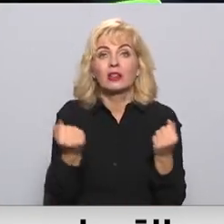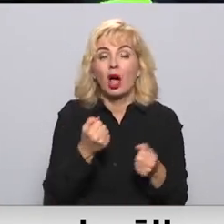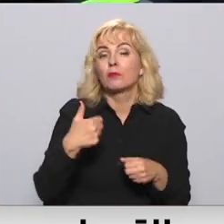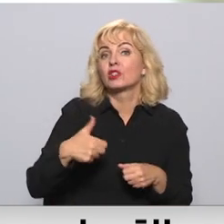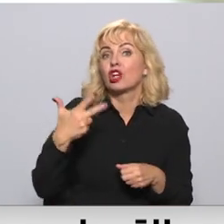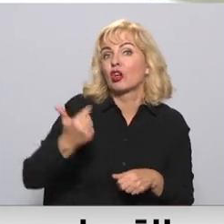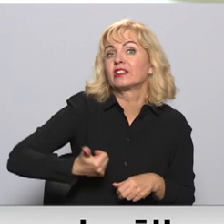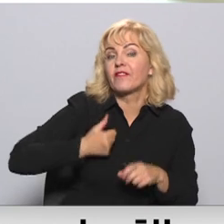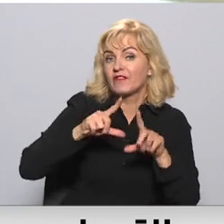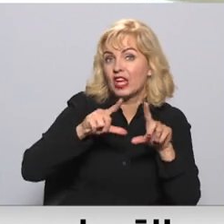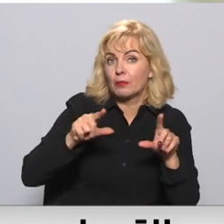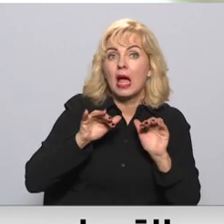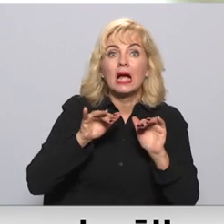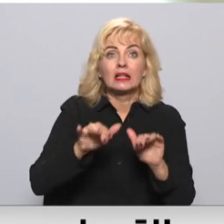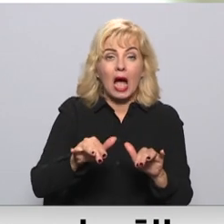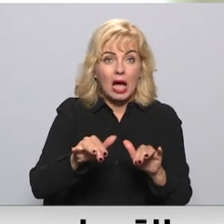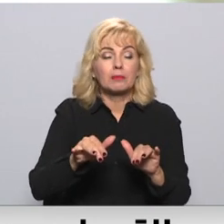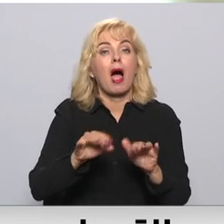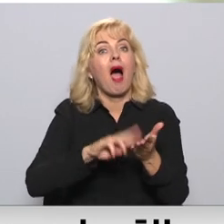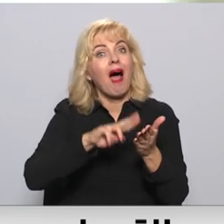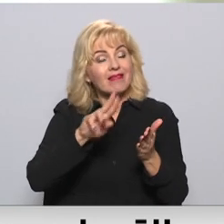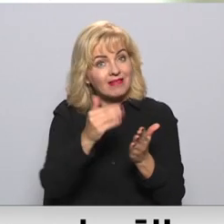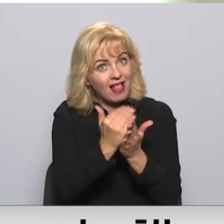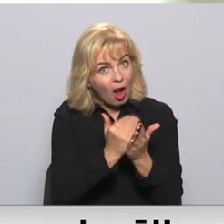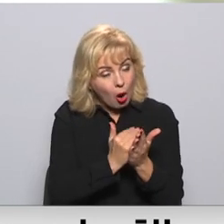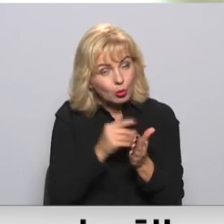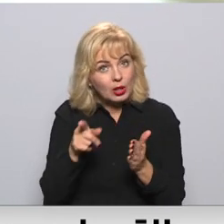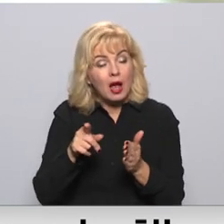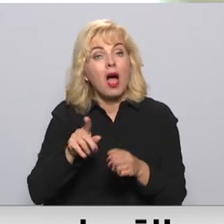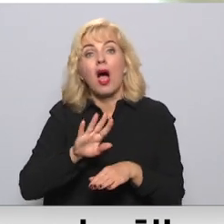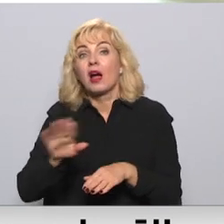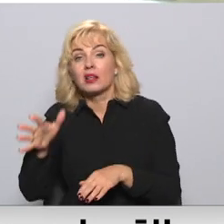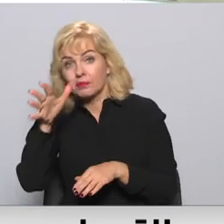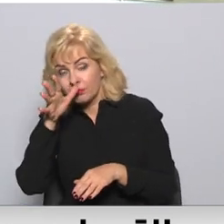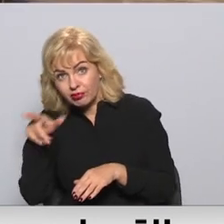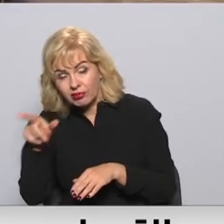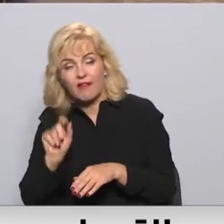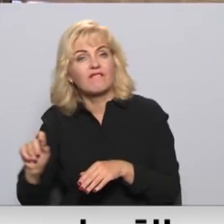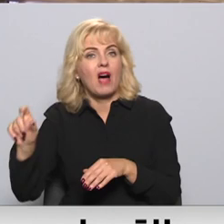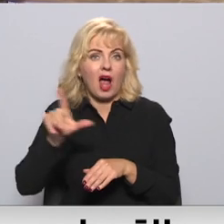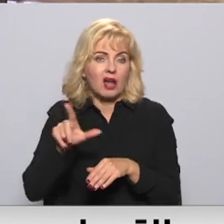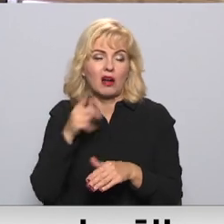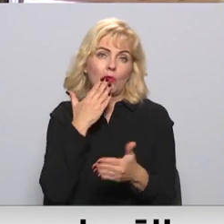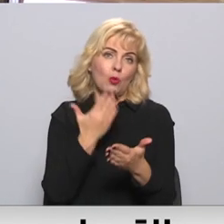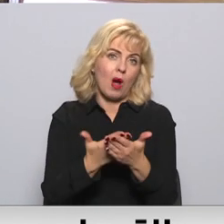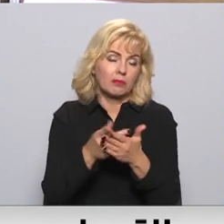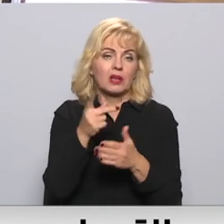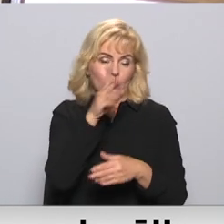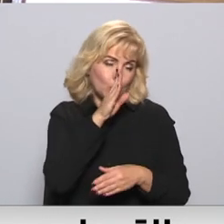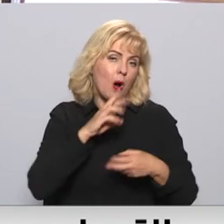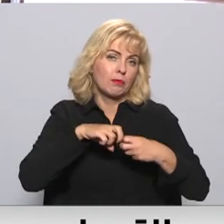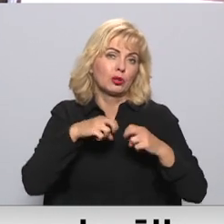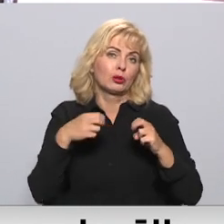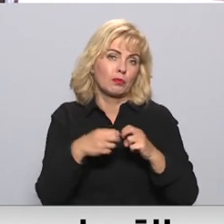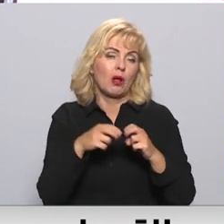63 uzņēmumi, kas šo darbību veic legāli. Savukārt nelegālo uzņēmumu skaits ir vairāk kārt lielāks, kas norāda uz nopietnu problēmu,